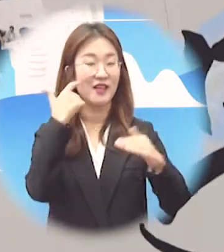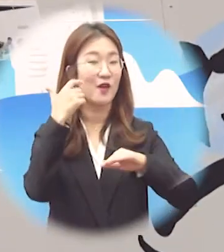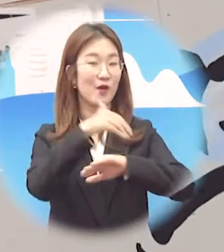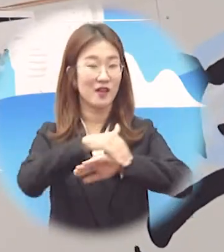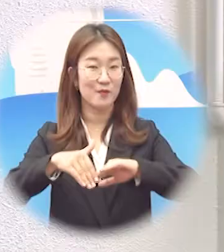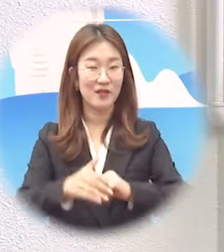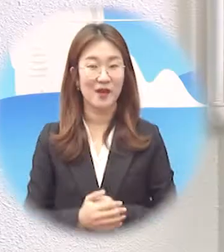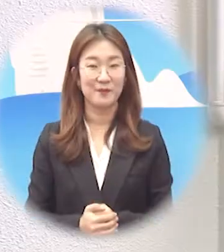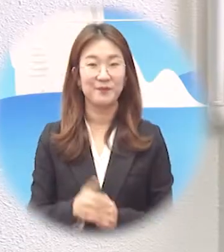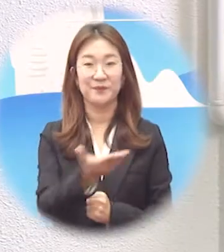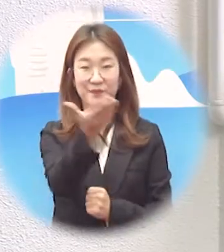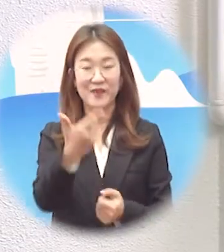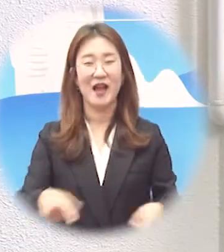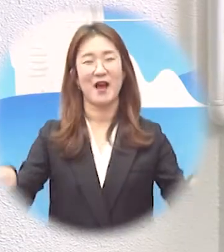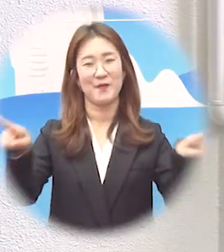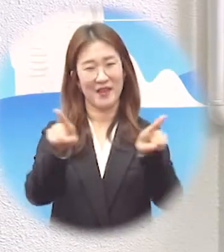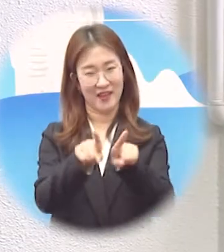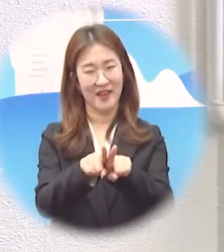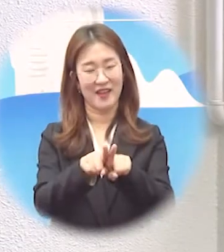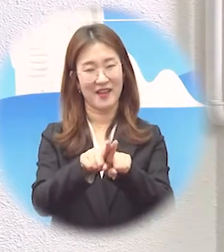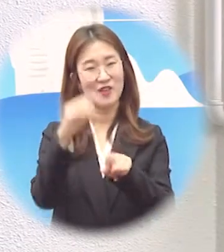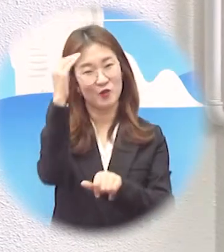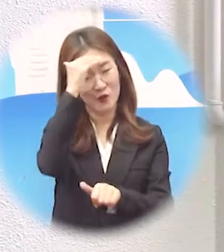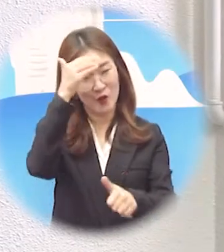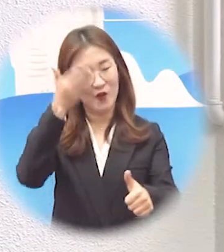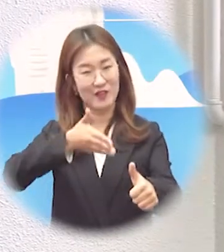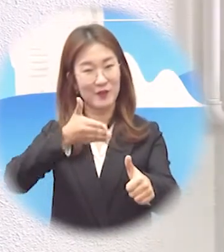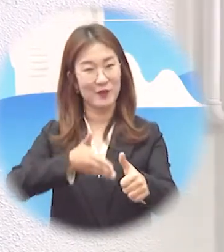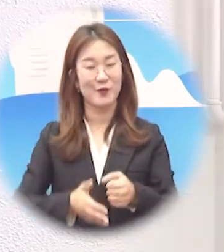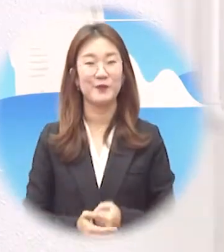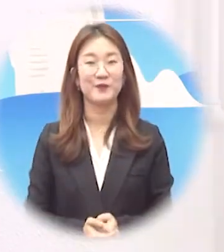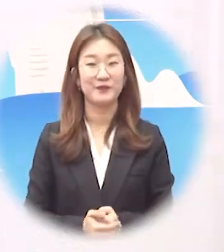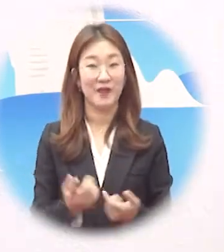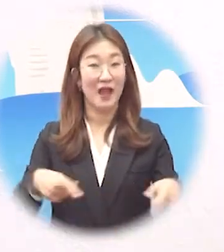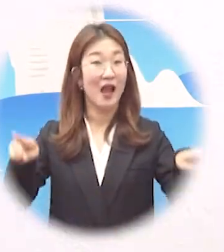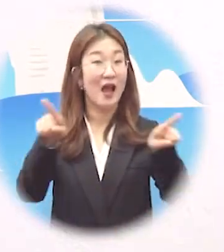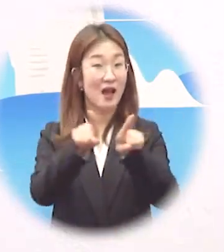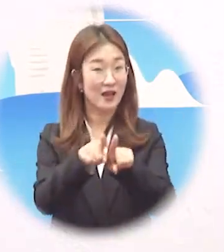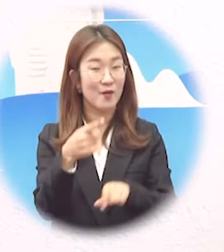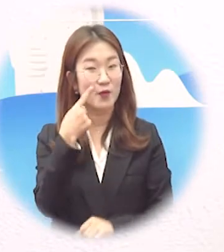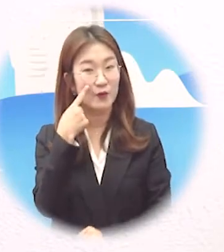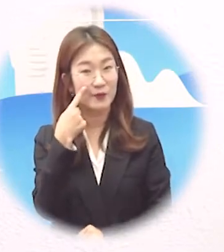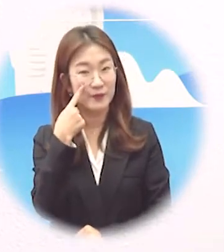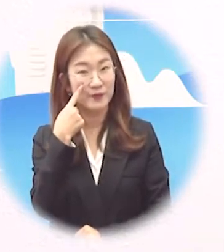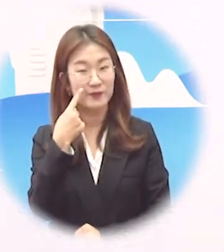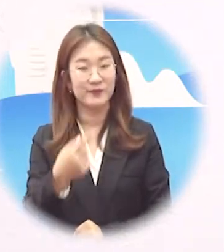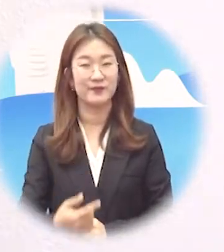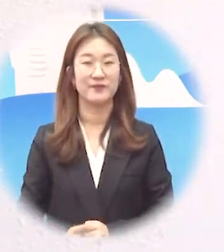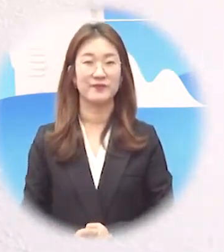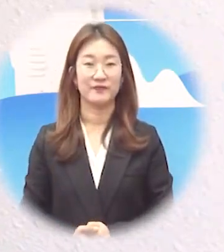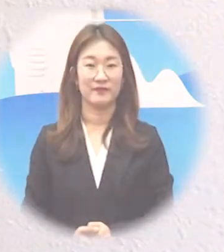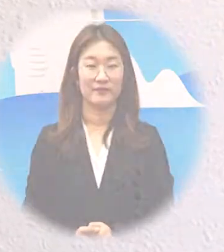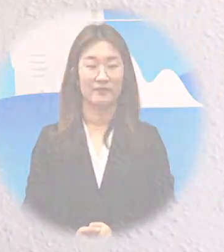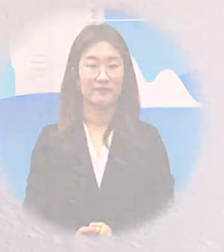계획입니다 그렇게 함께 전시를 복용해 주시면 좋겠습니다 잡게 될 보실까요